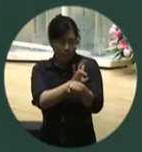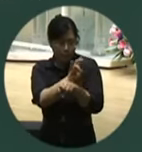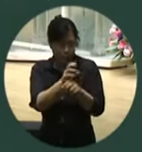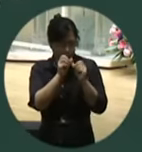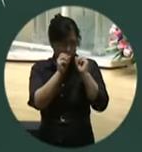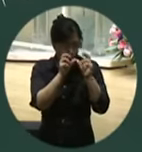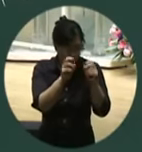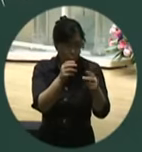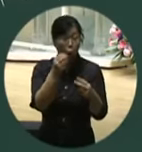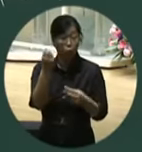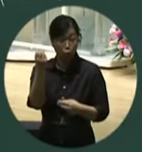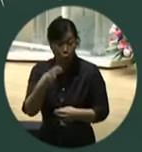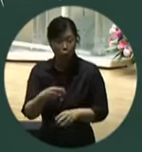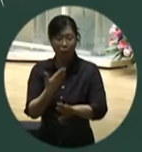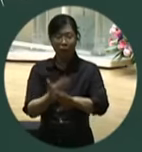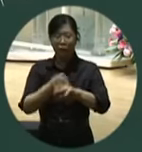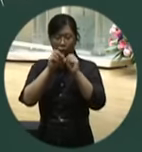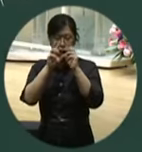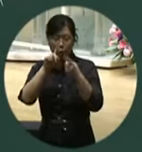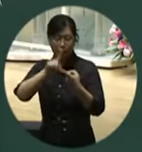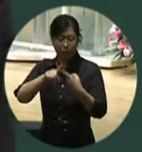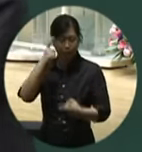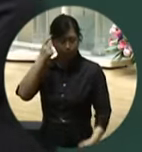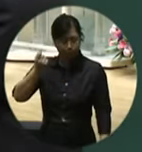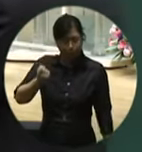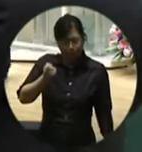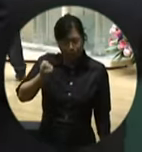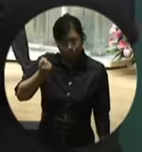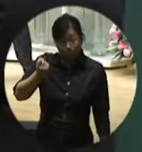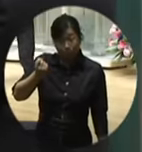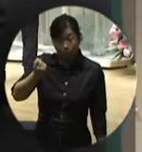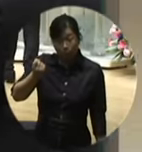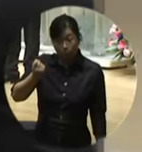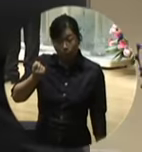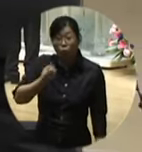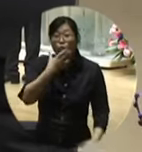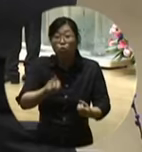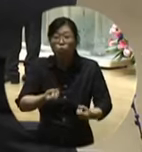빠짐없어요. Every single day. 이러니까 어떤 축복이 오는 거니까